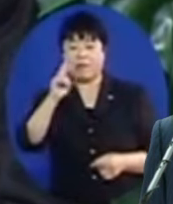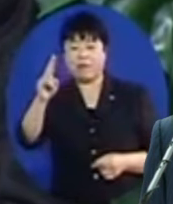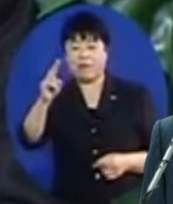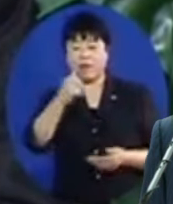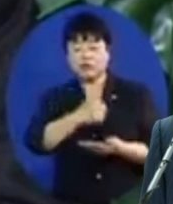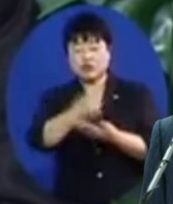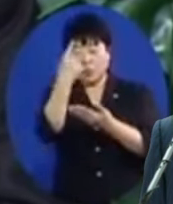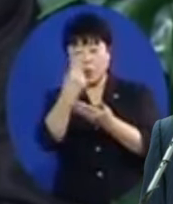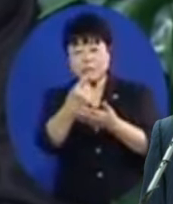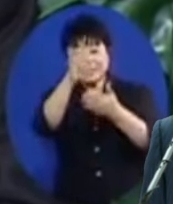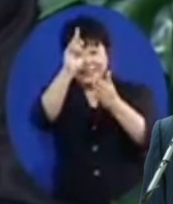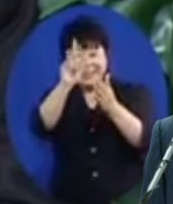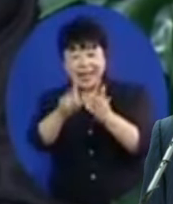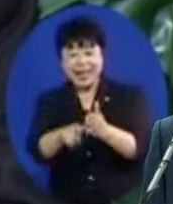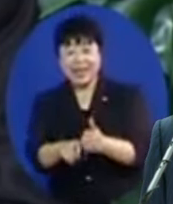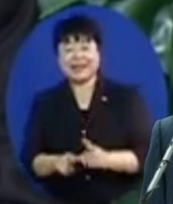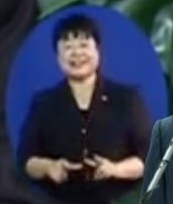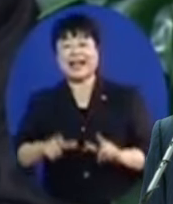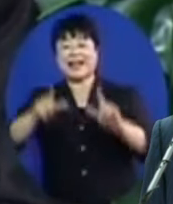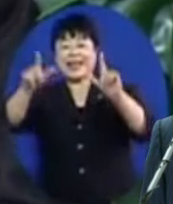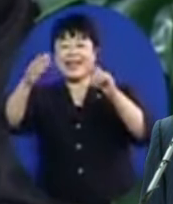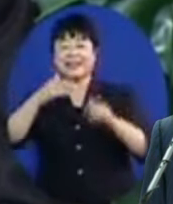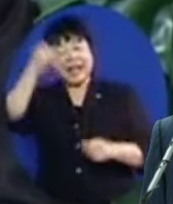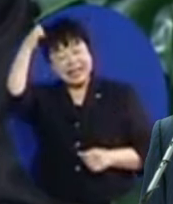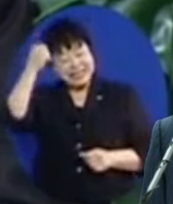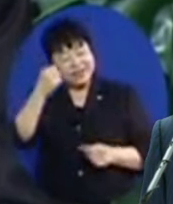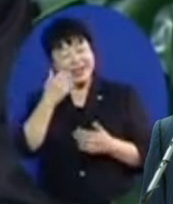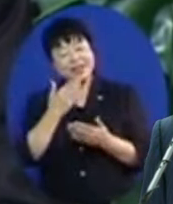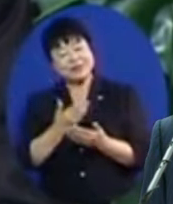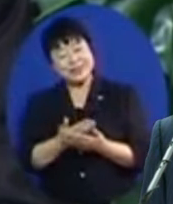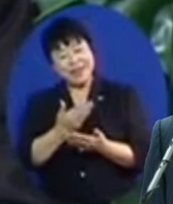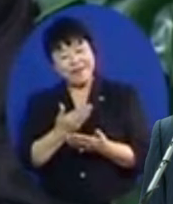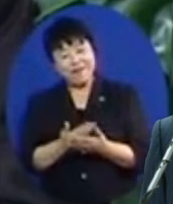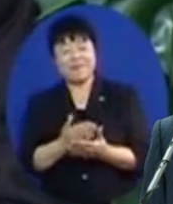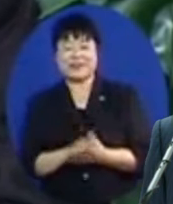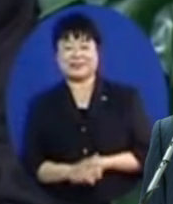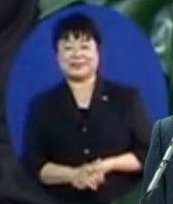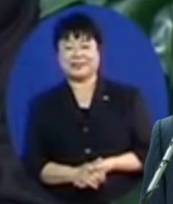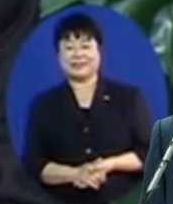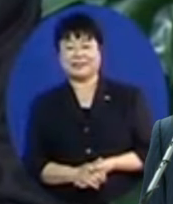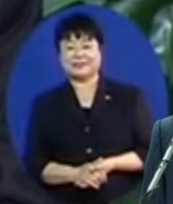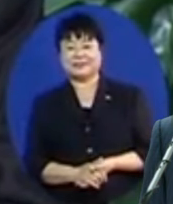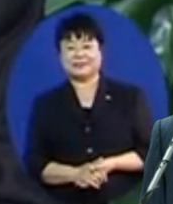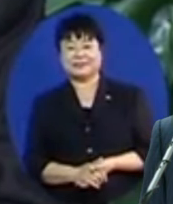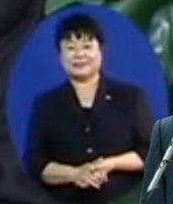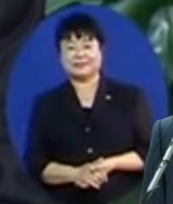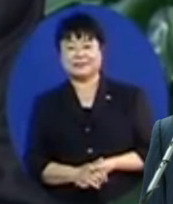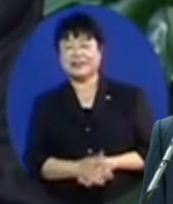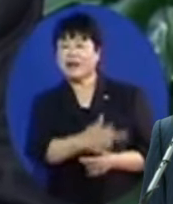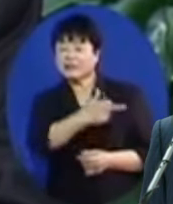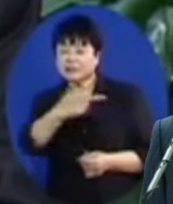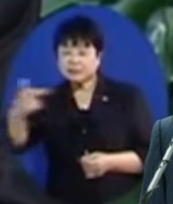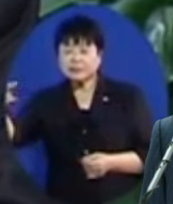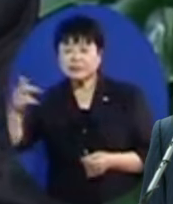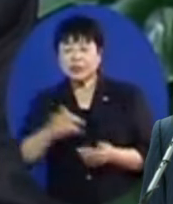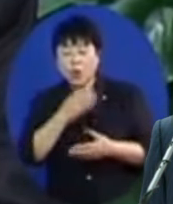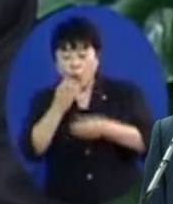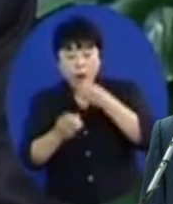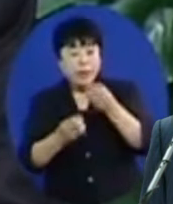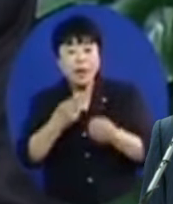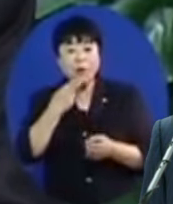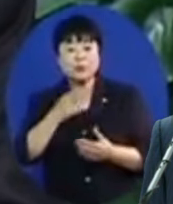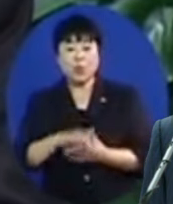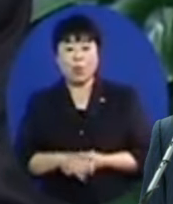주님 오시는 날에 나를 기억해 주시옵소서. 그가 무슨 큰 회개도